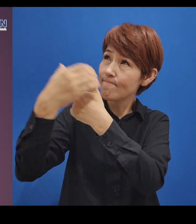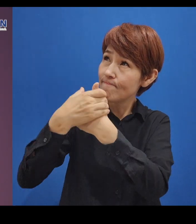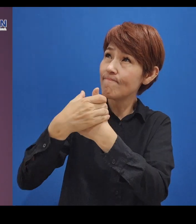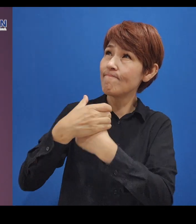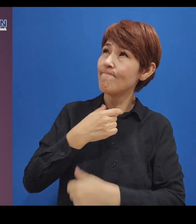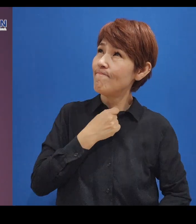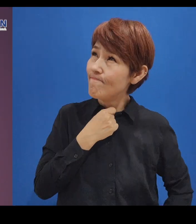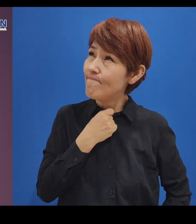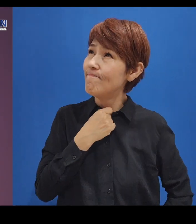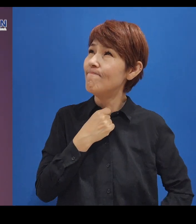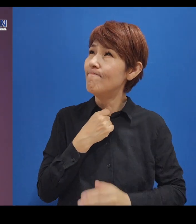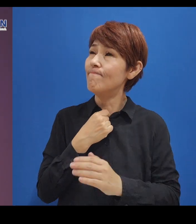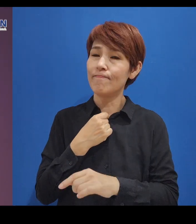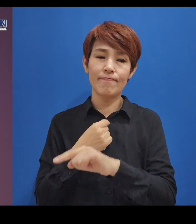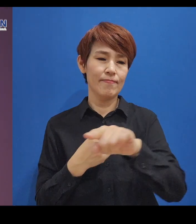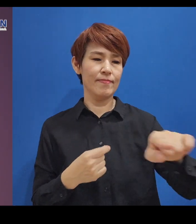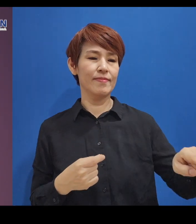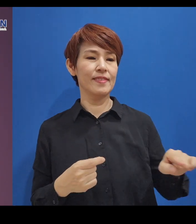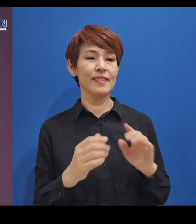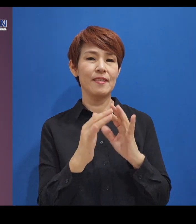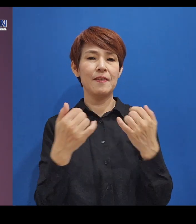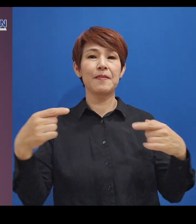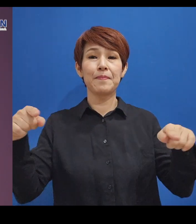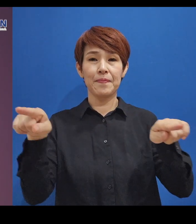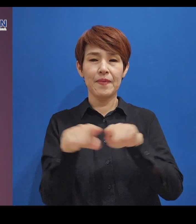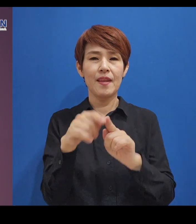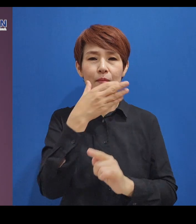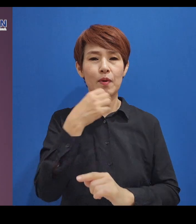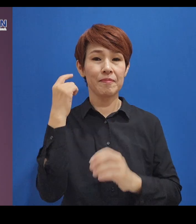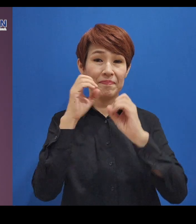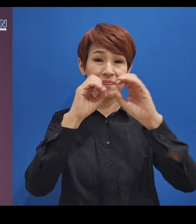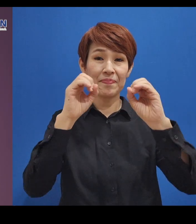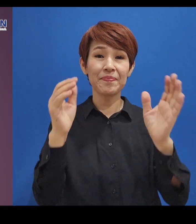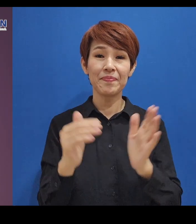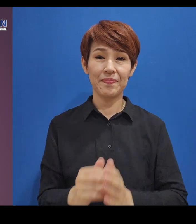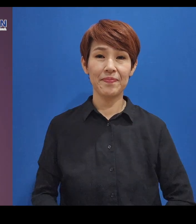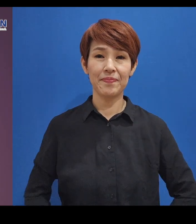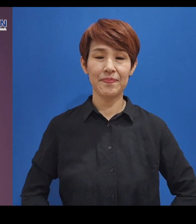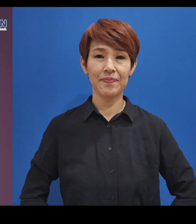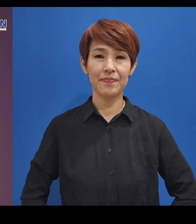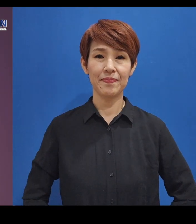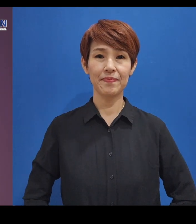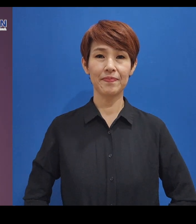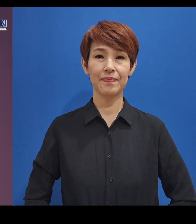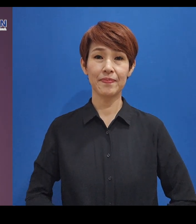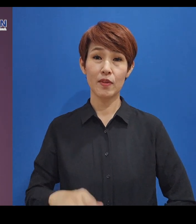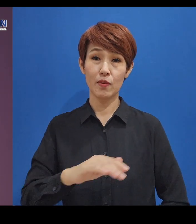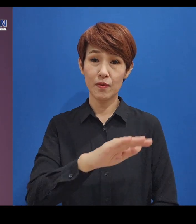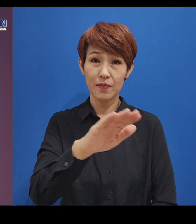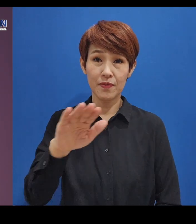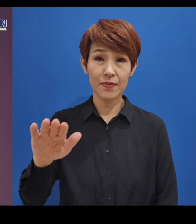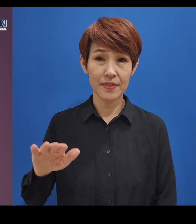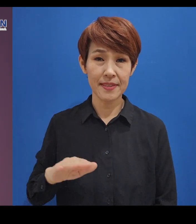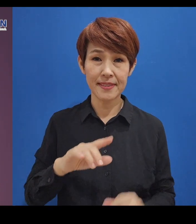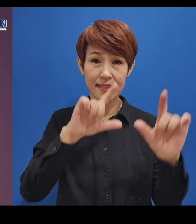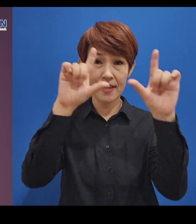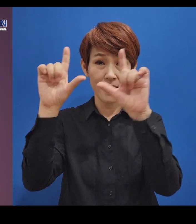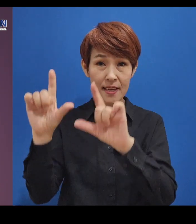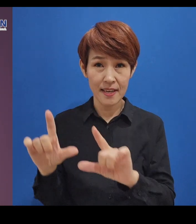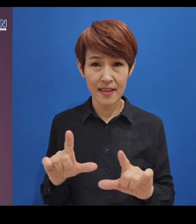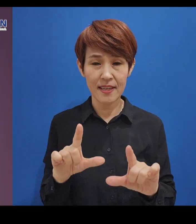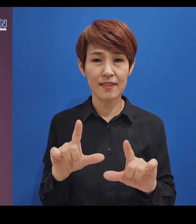원했던 그 종들의 합작품이라. 우리의 사는 날도, 우리 자녀들의 사는